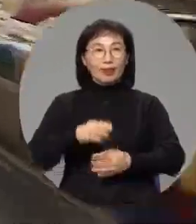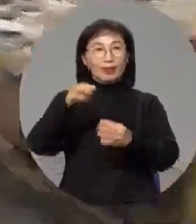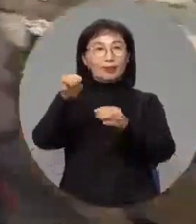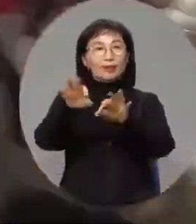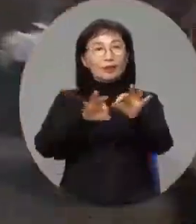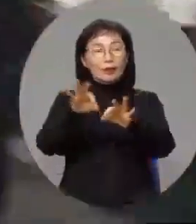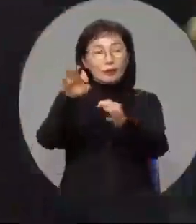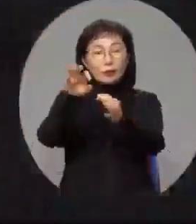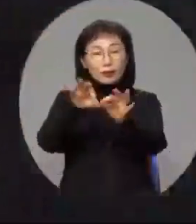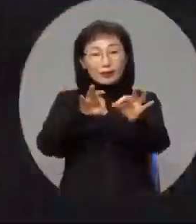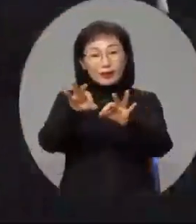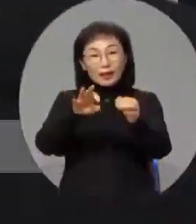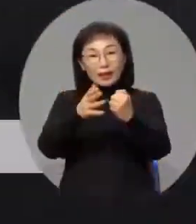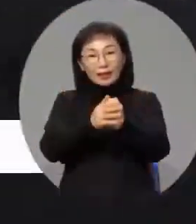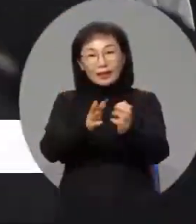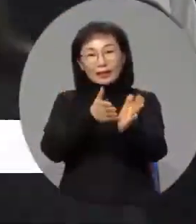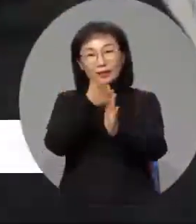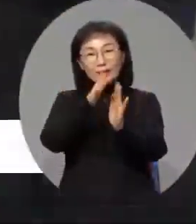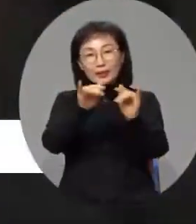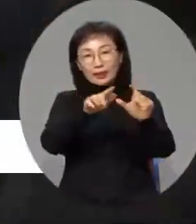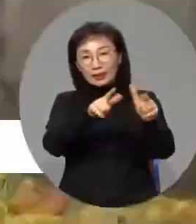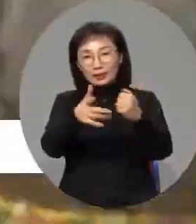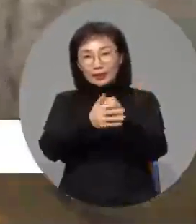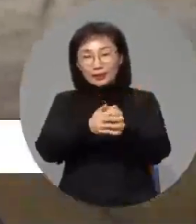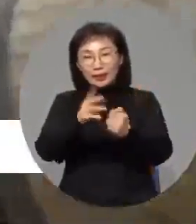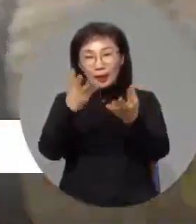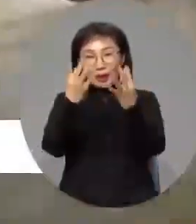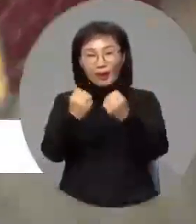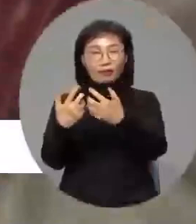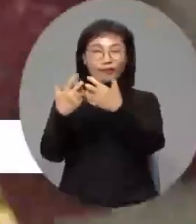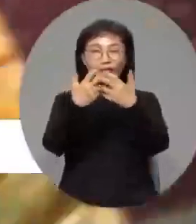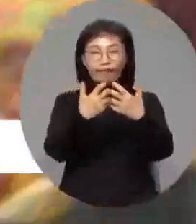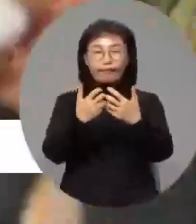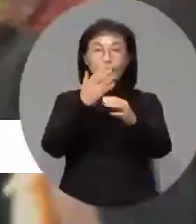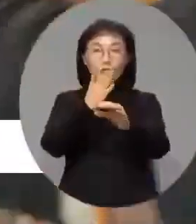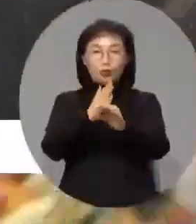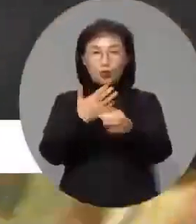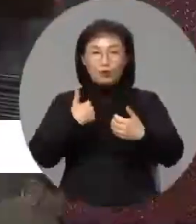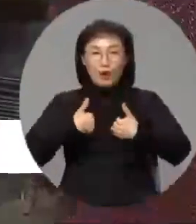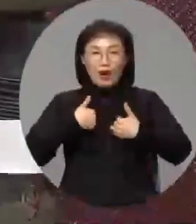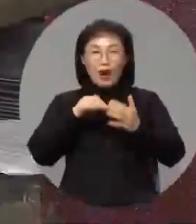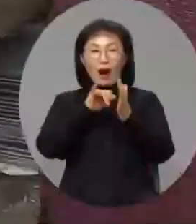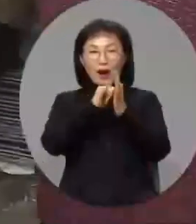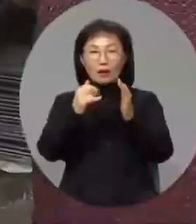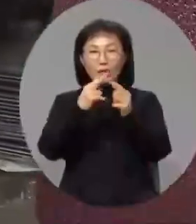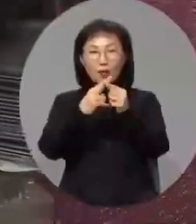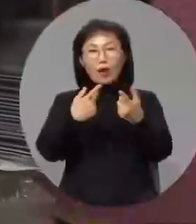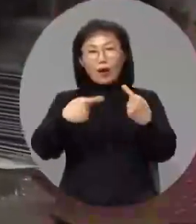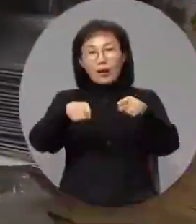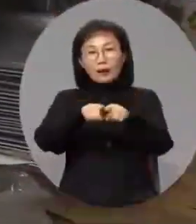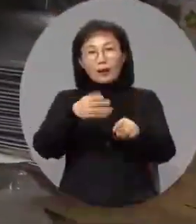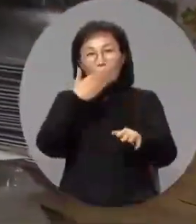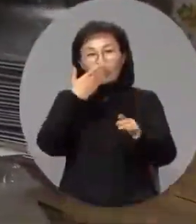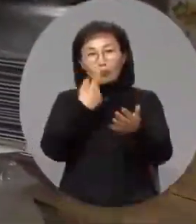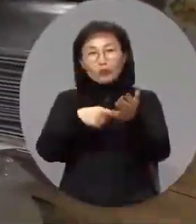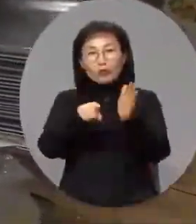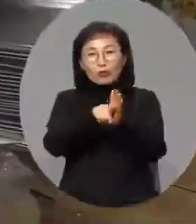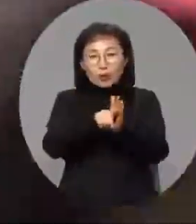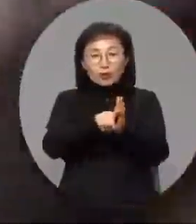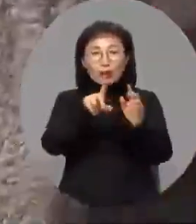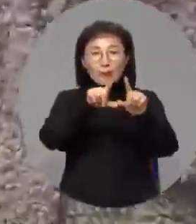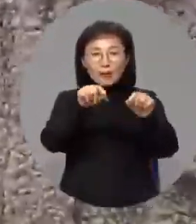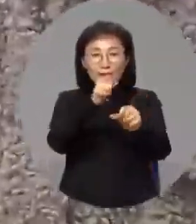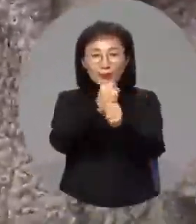전통시장에는 장을 보러 나온 시민들의 발길이 이어졌습니다. 반가운 가족들과 함께 먹을 맛있는 음식을 차리기